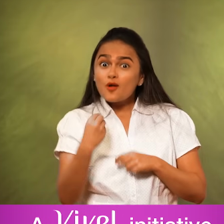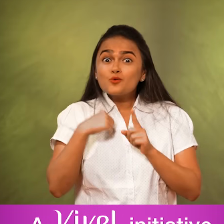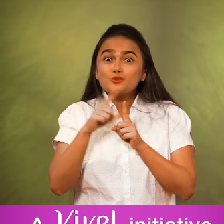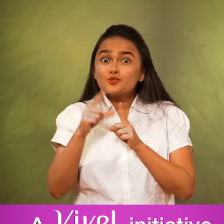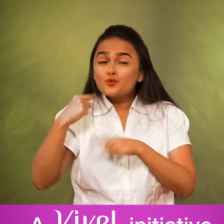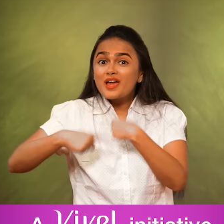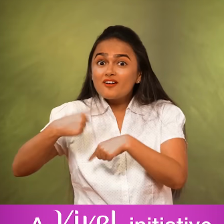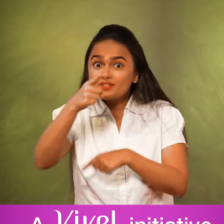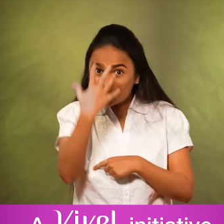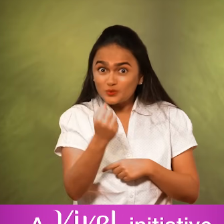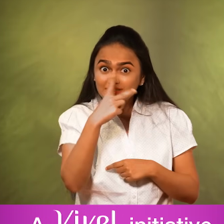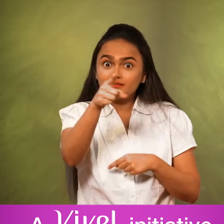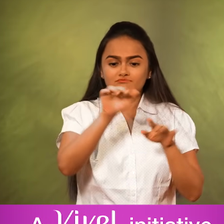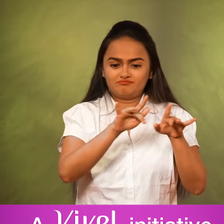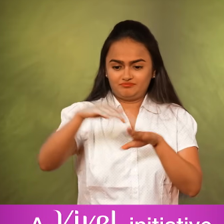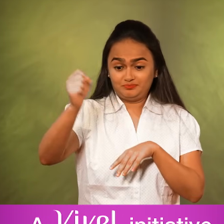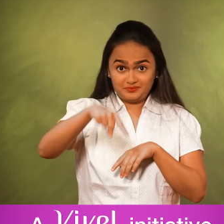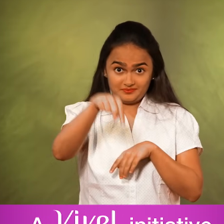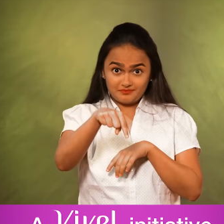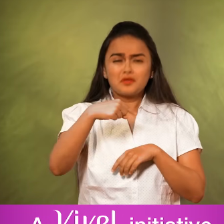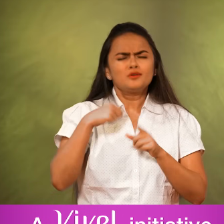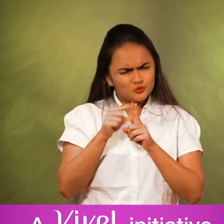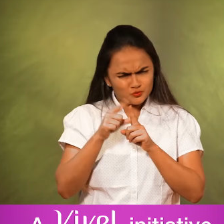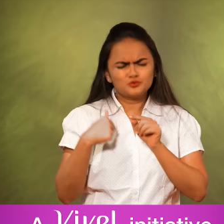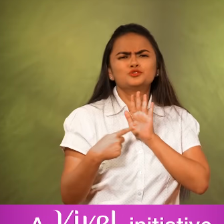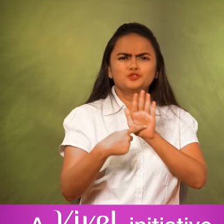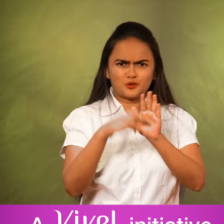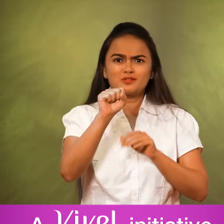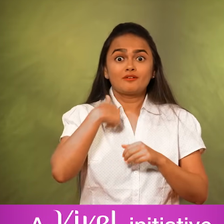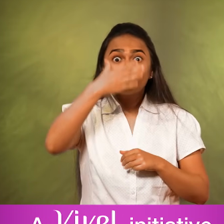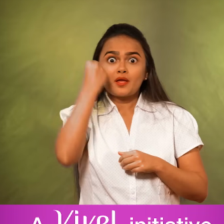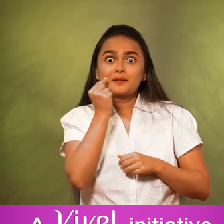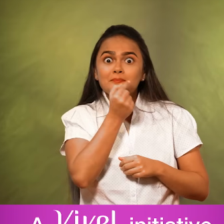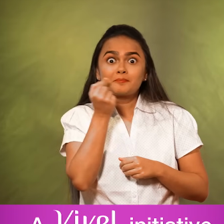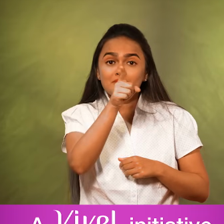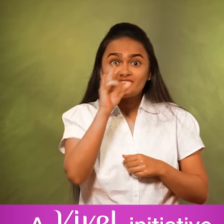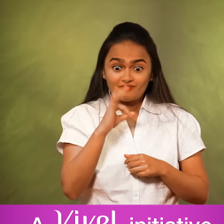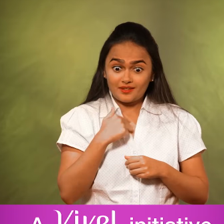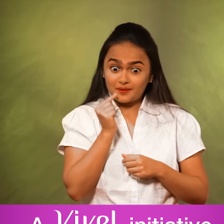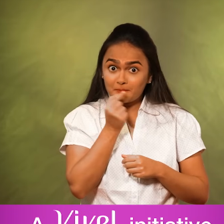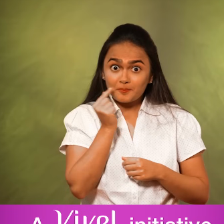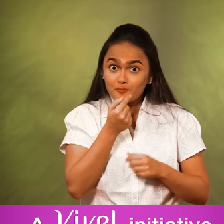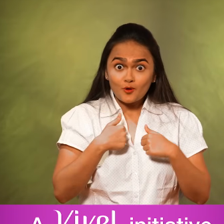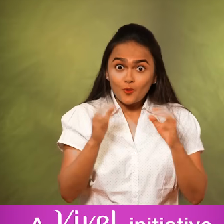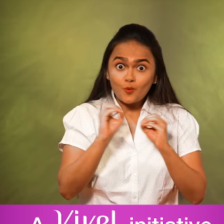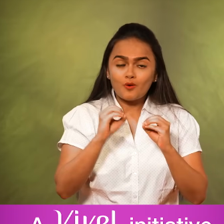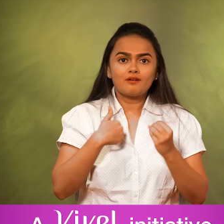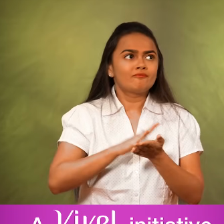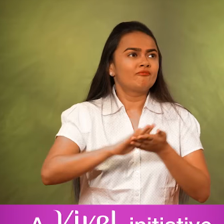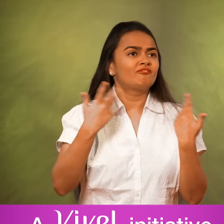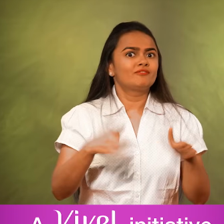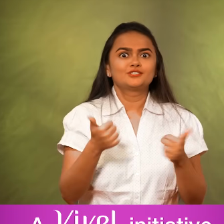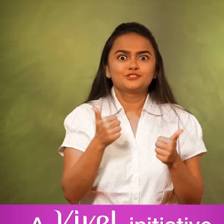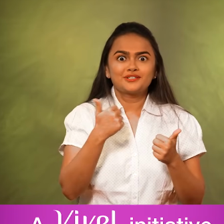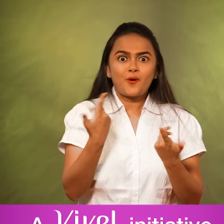एंड अगर आपको मेरा PM रूटीन यानी नाइट स्किन केयर रूटीन देखना है तो कमेंट करके जरूर बताना, मैं वो भी बनाऊंगी। I forgot to apply lip balm। इसके बिना मेरा दिन कंप्लीट